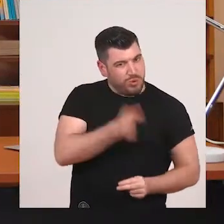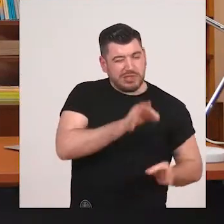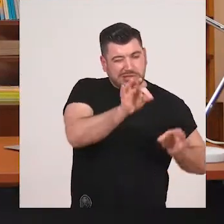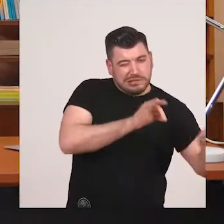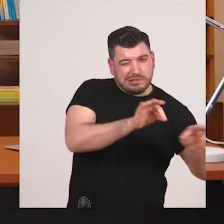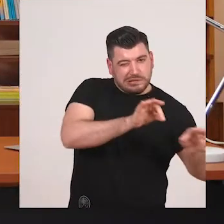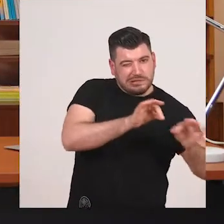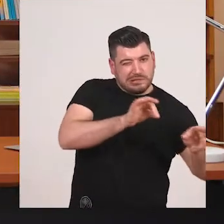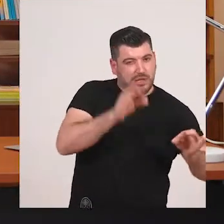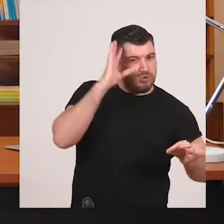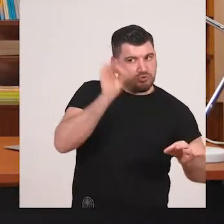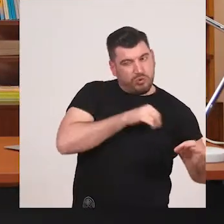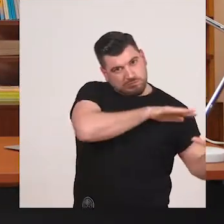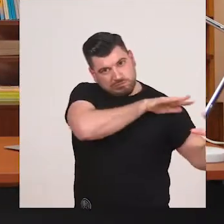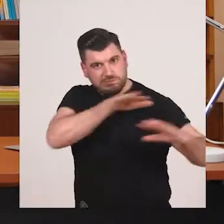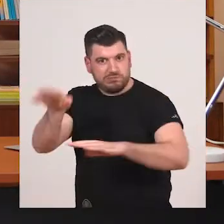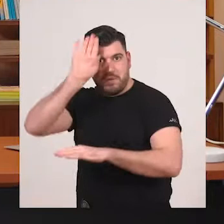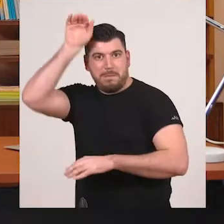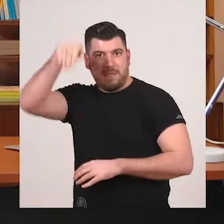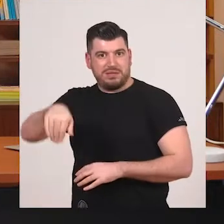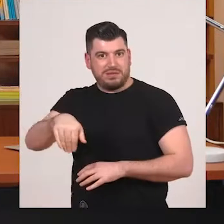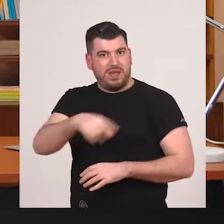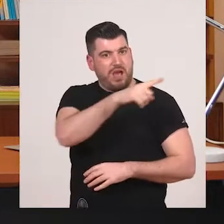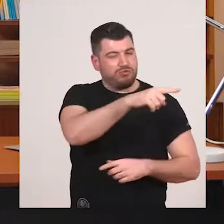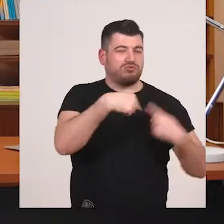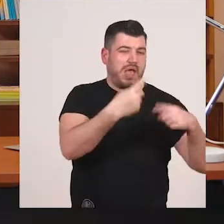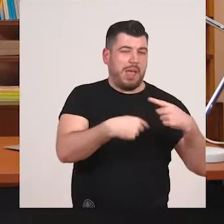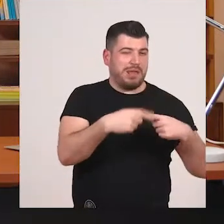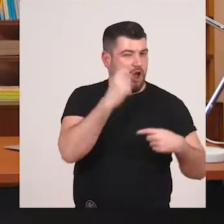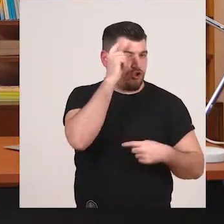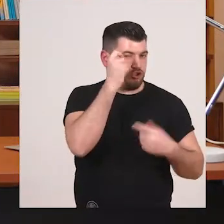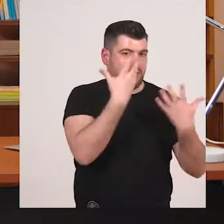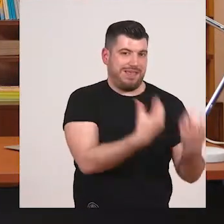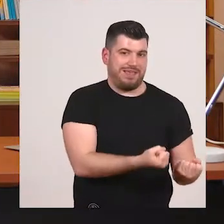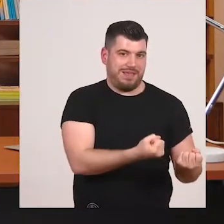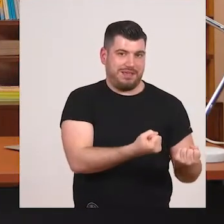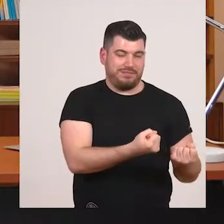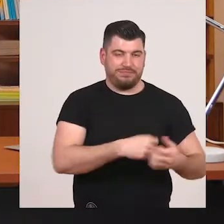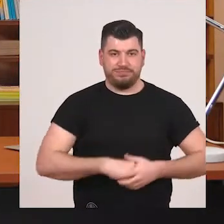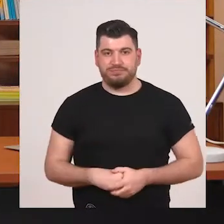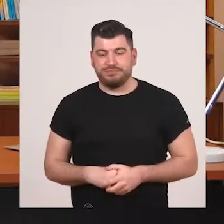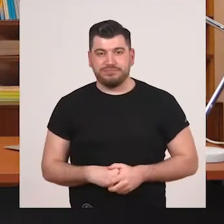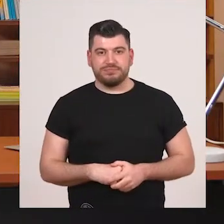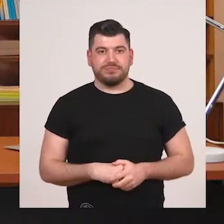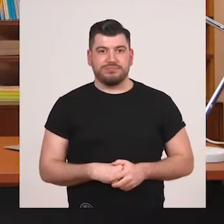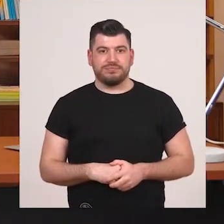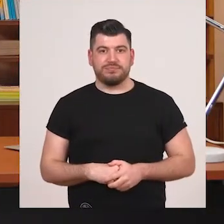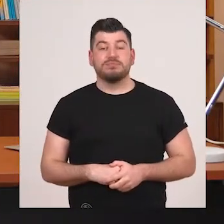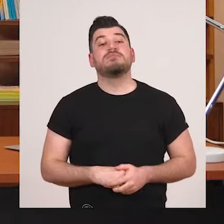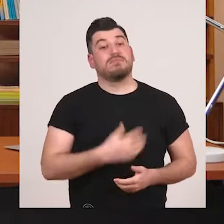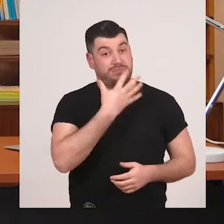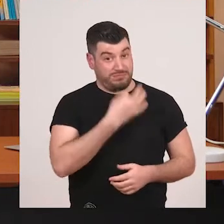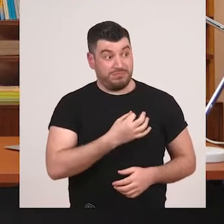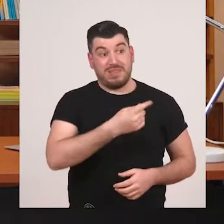στρατηγικές εναντίον των Περσών πιο αποτελεσματικές από όλους τους υπόλοιπους Αθηναίους. Γι' αυτό και οι